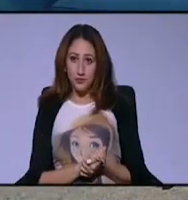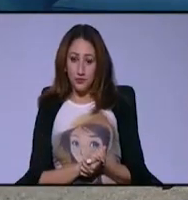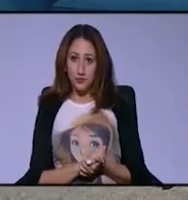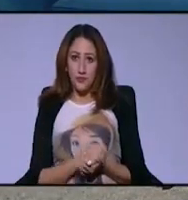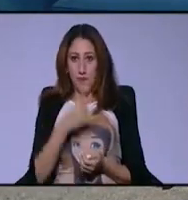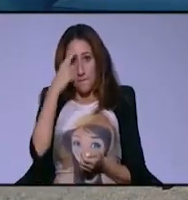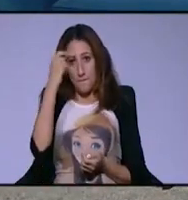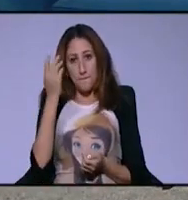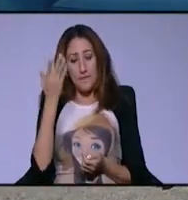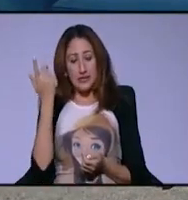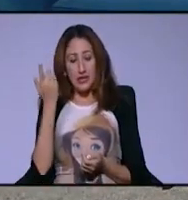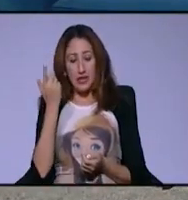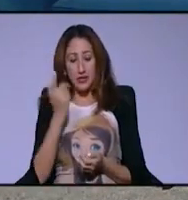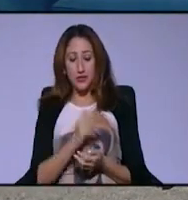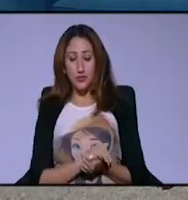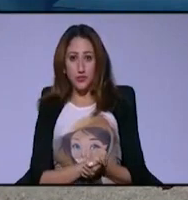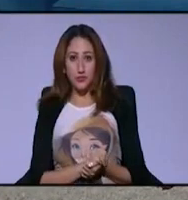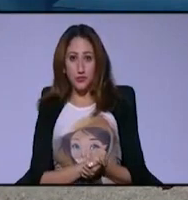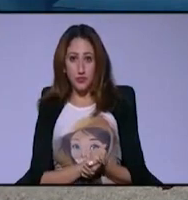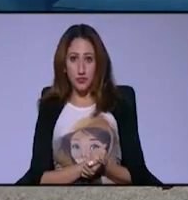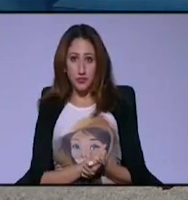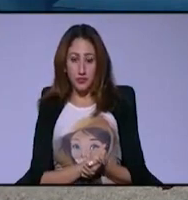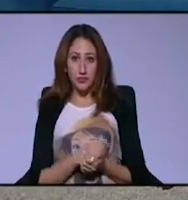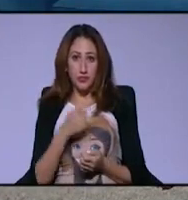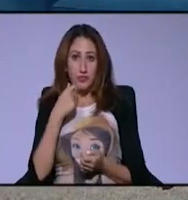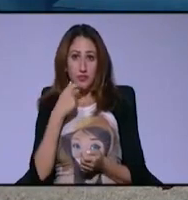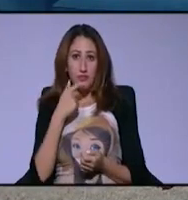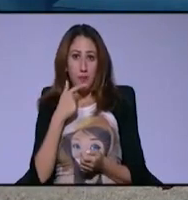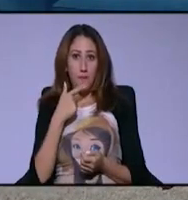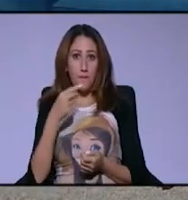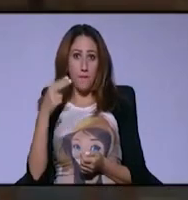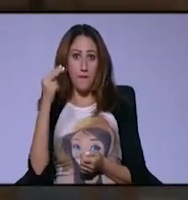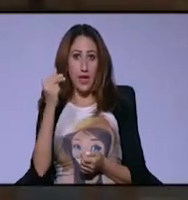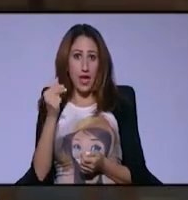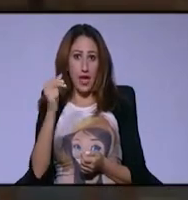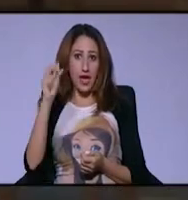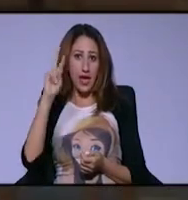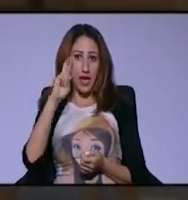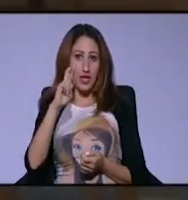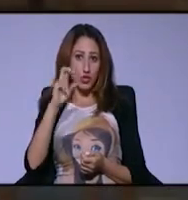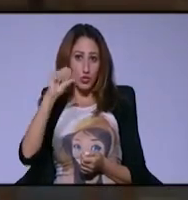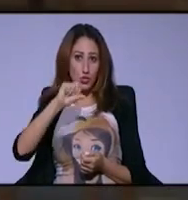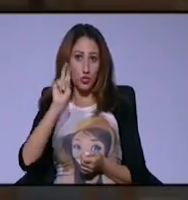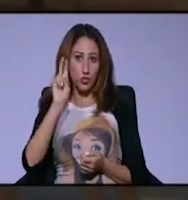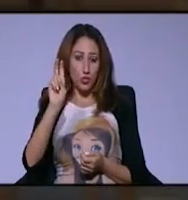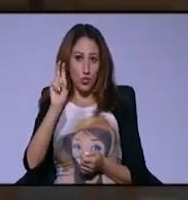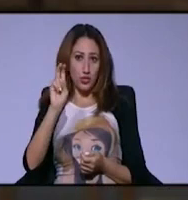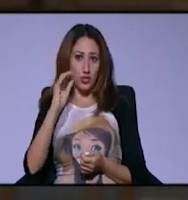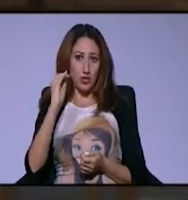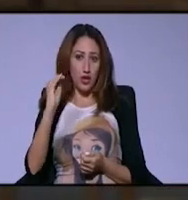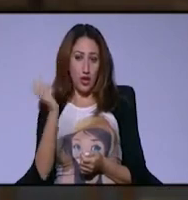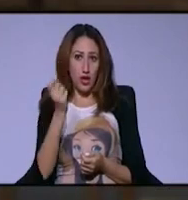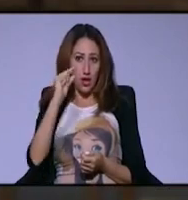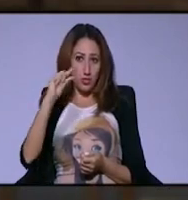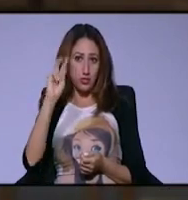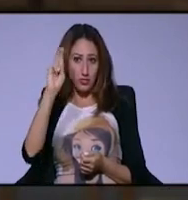مثلا زي غزوة الخندق مثلا، وإيه اللي حصل فيها. دكتور أسامة، يعني لأي مدى شايف أن الفيلم